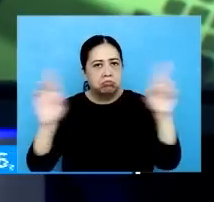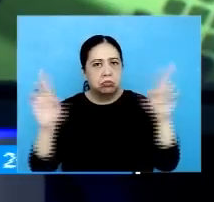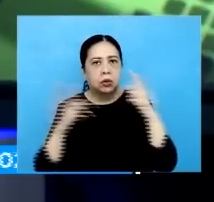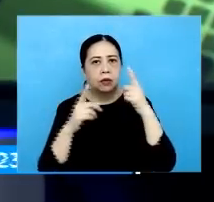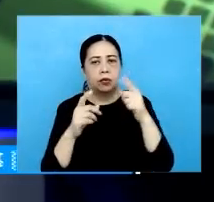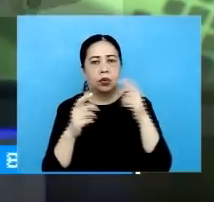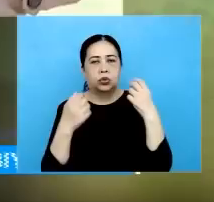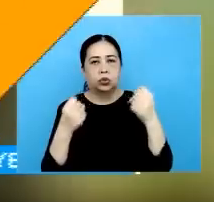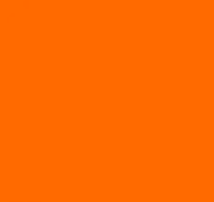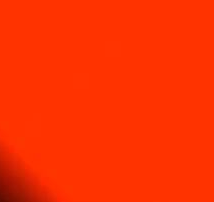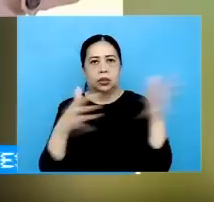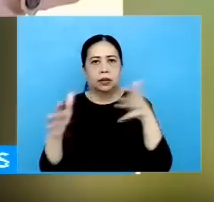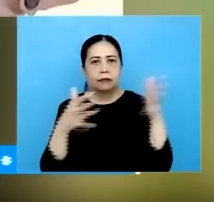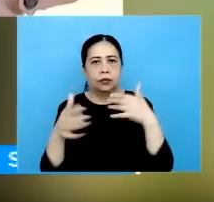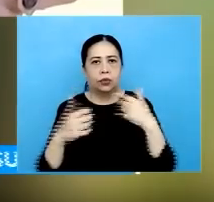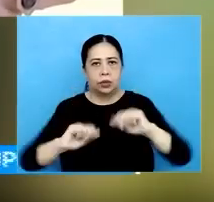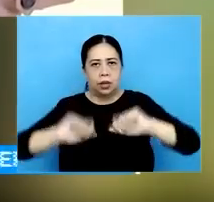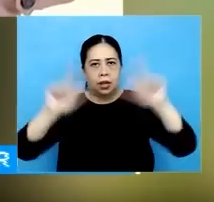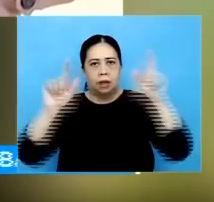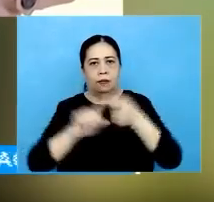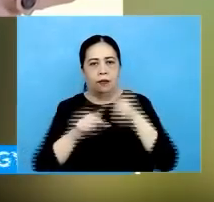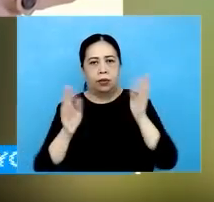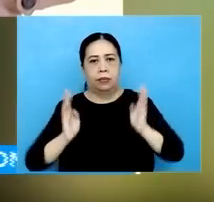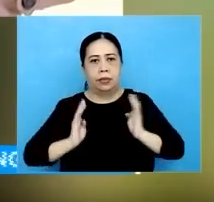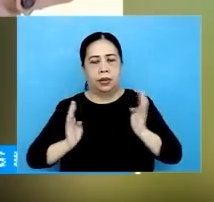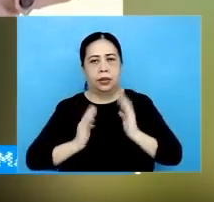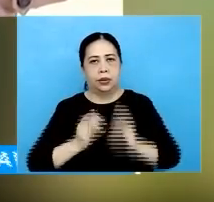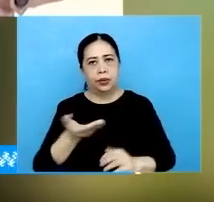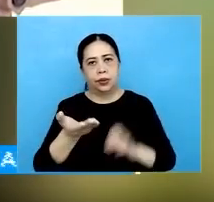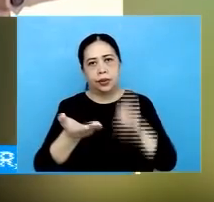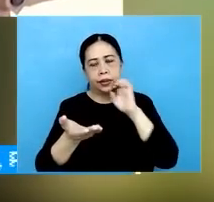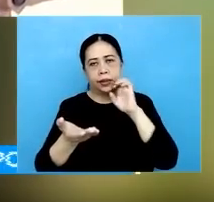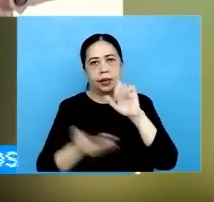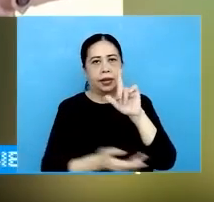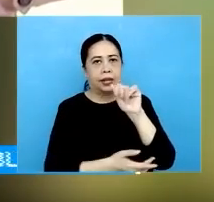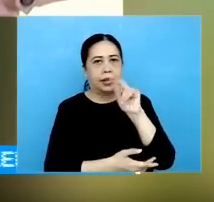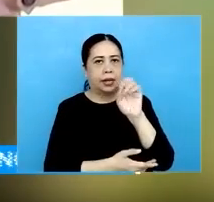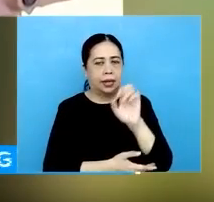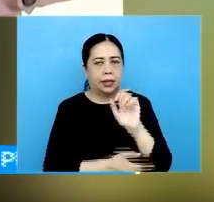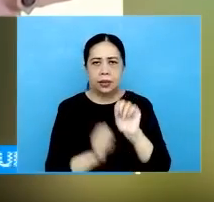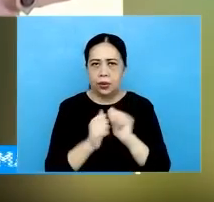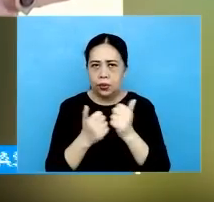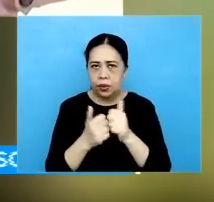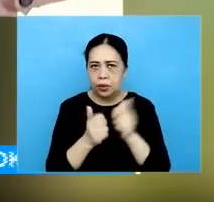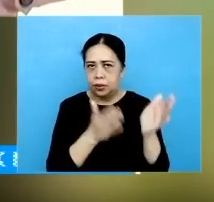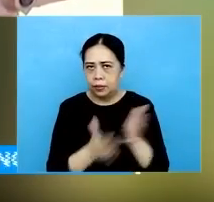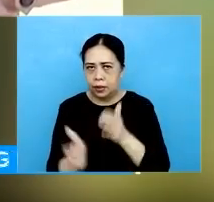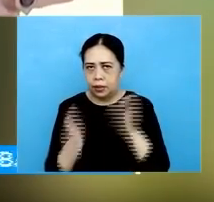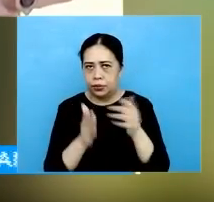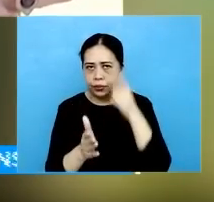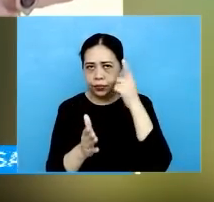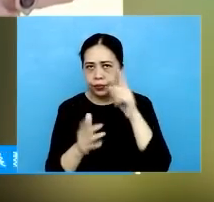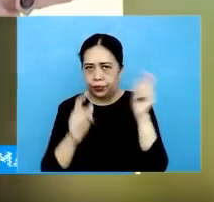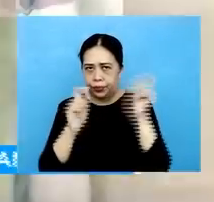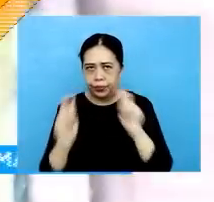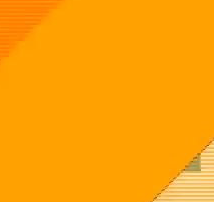detalye, nagbabalita live mula sa Baguio City si Elaine Fulgencio. Elaine, kamusta mga paghahanda dyan?